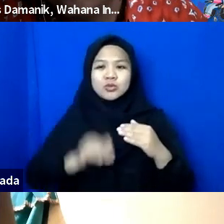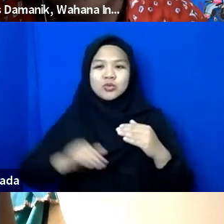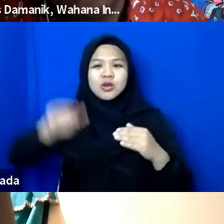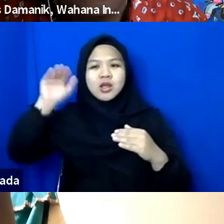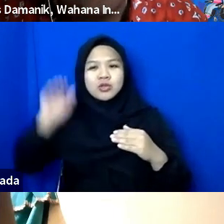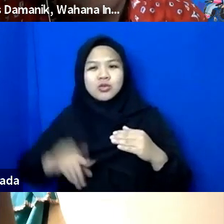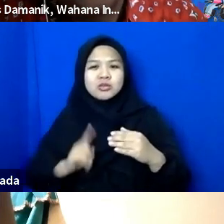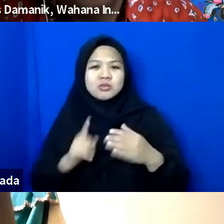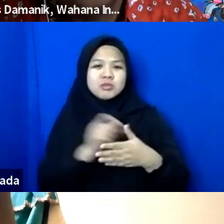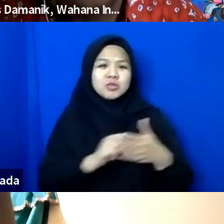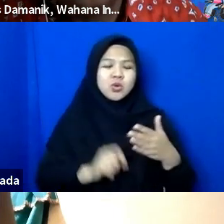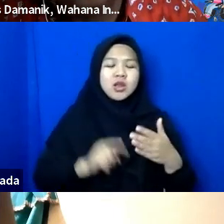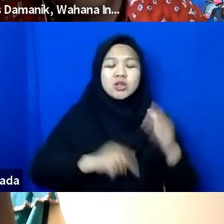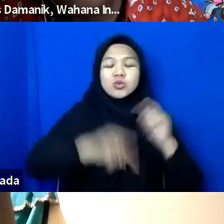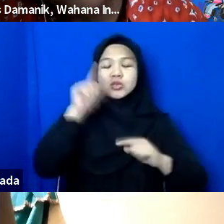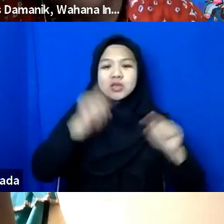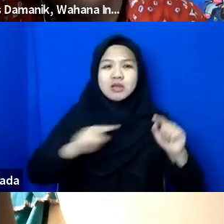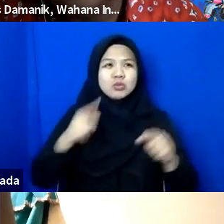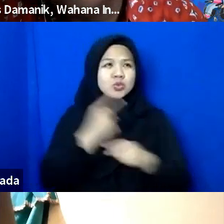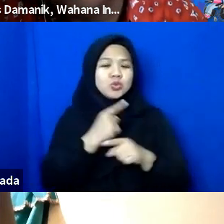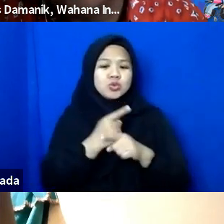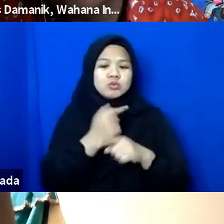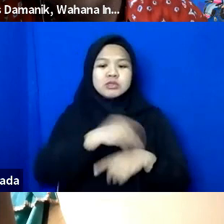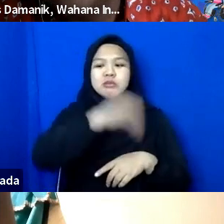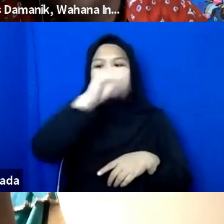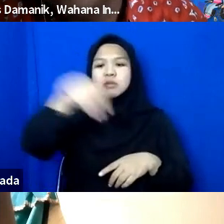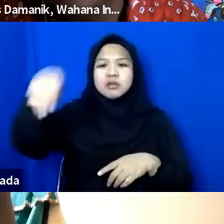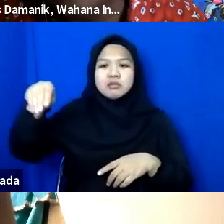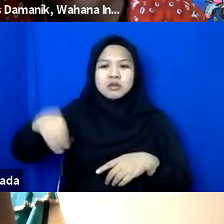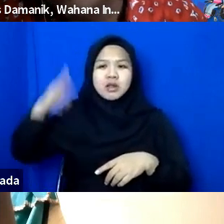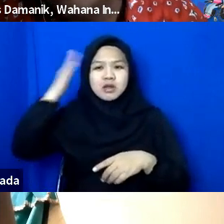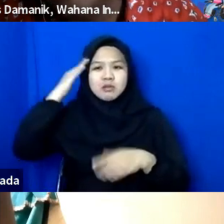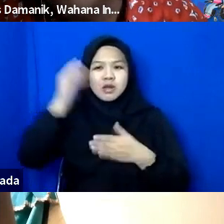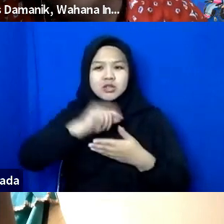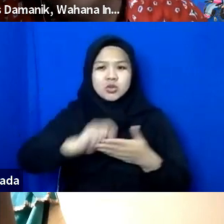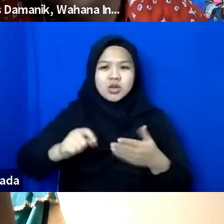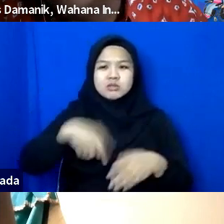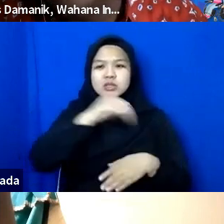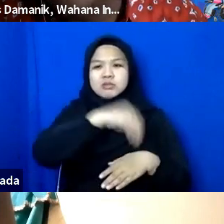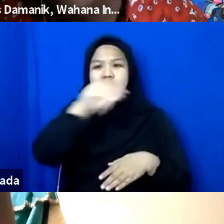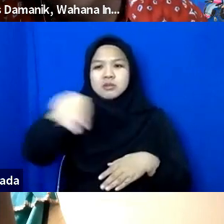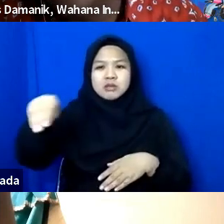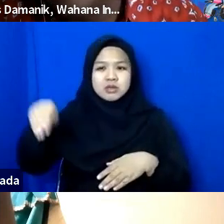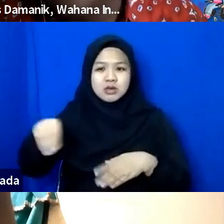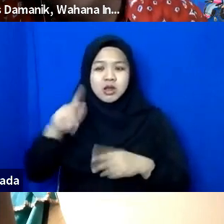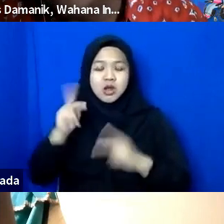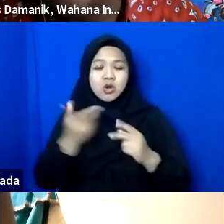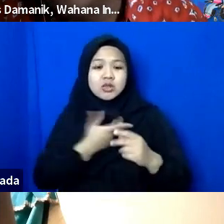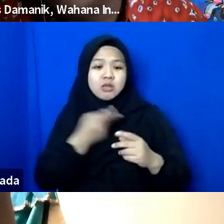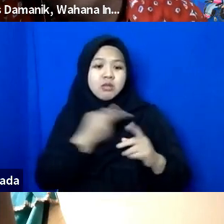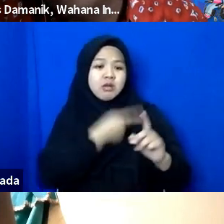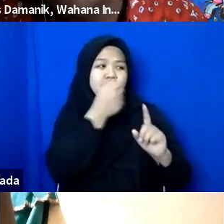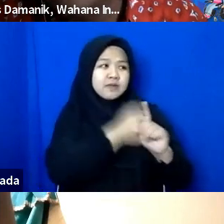apa sekolah itu dinamis teman-teman gurunya bisa dipindahkan kapanpun Kepala Sekolahnya bisa dipindahkan kapanpun sehingga kalau kita mau